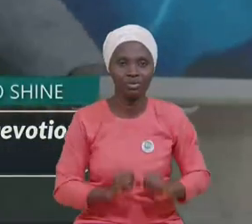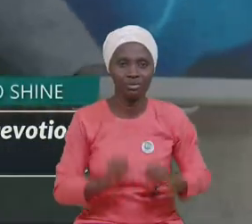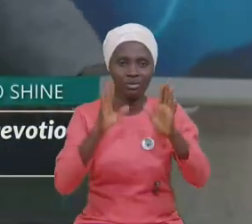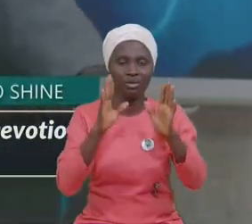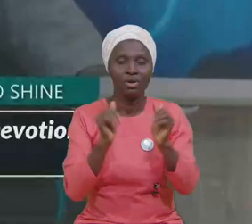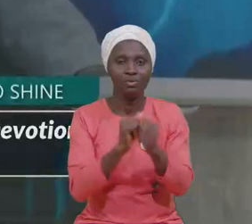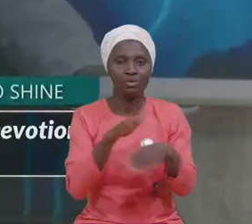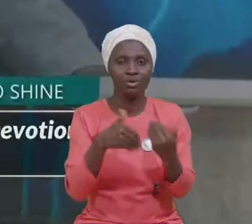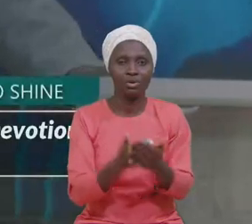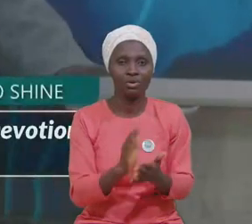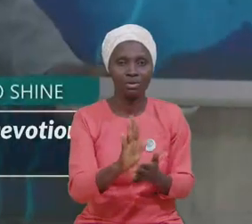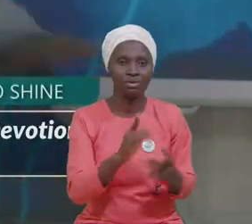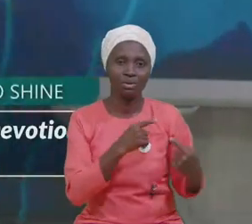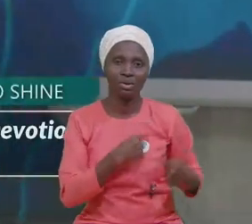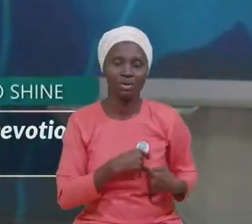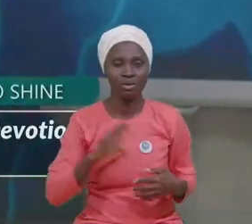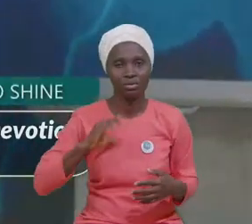dévotion. De tout ton cœur.